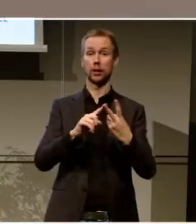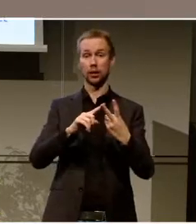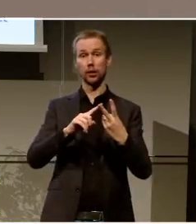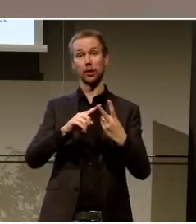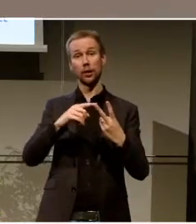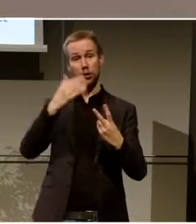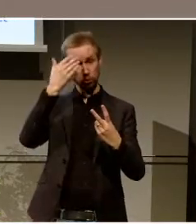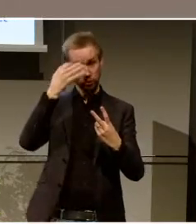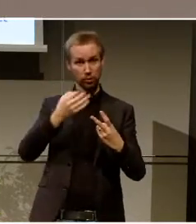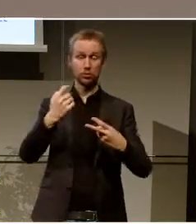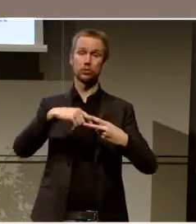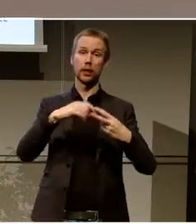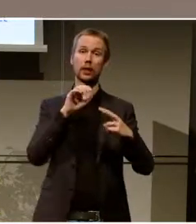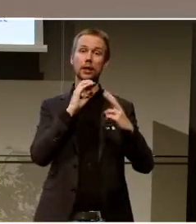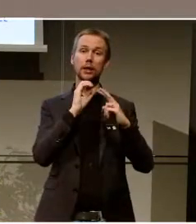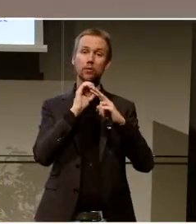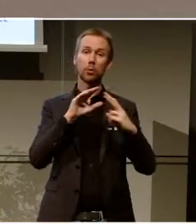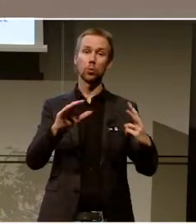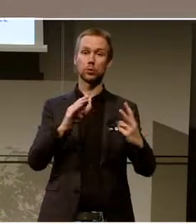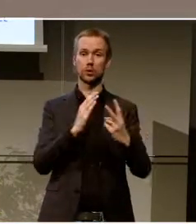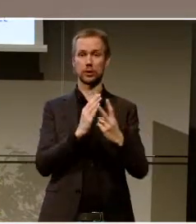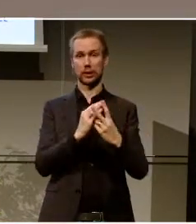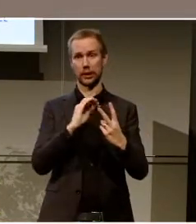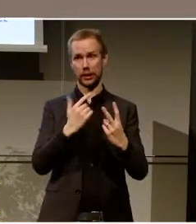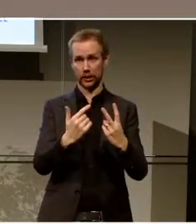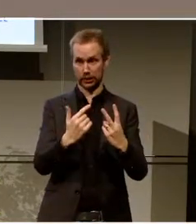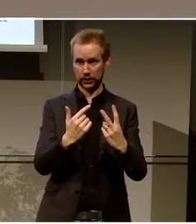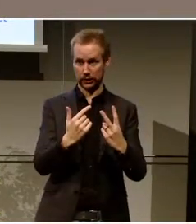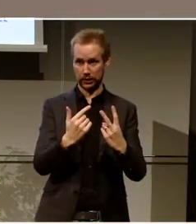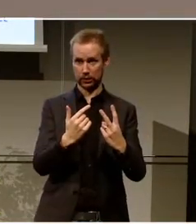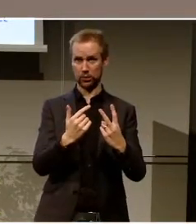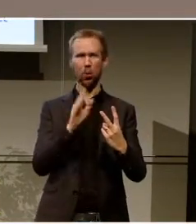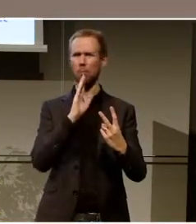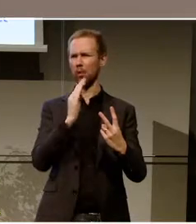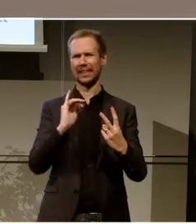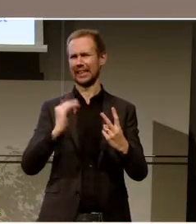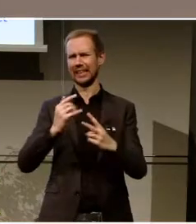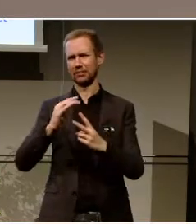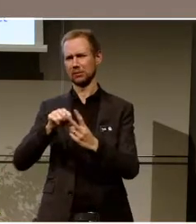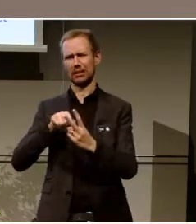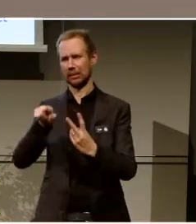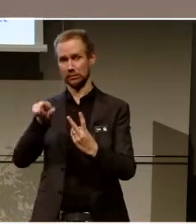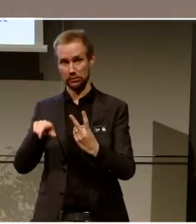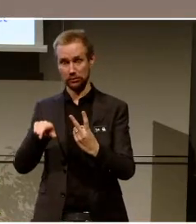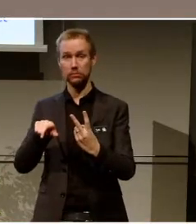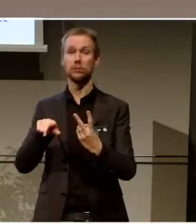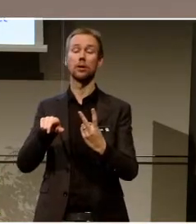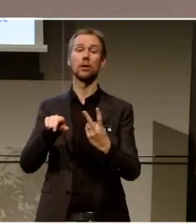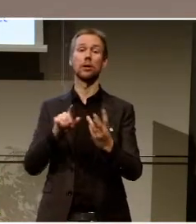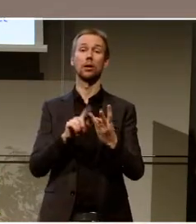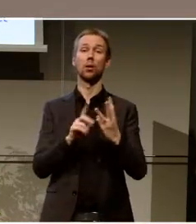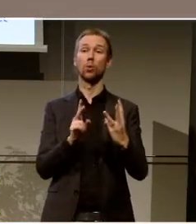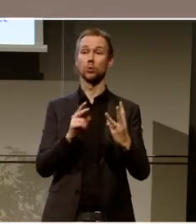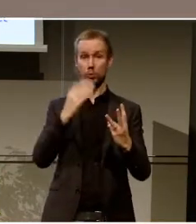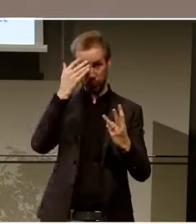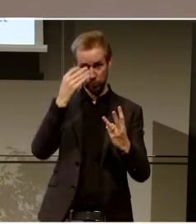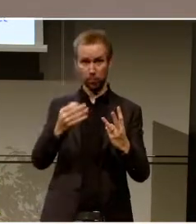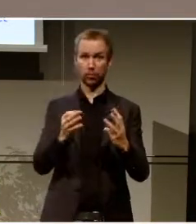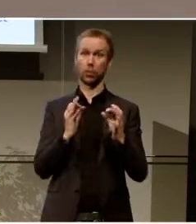informationssäkerhet. Och då är det ju inte IT-specialister precis som jag sa tidigare. Och sen då kunskap om